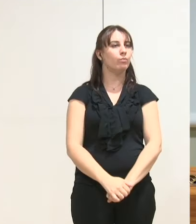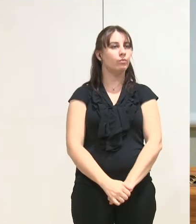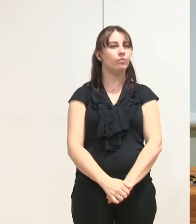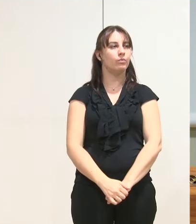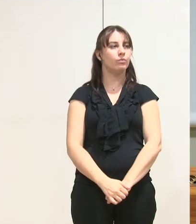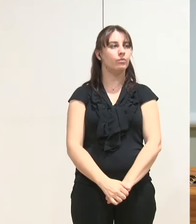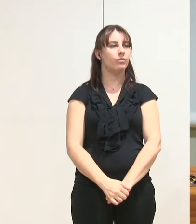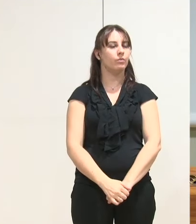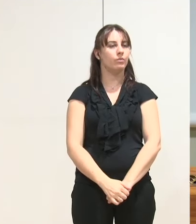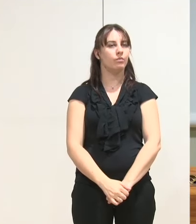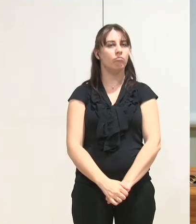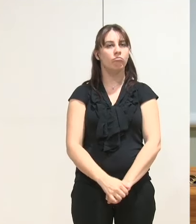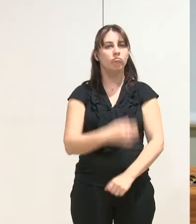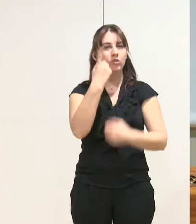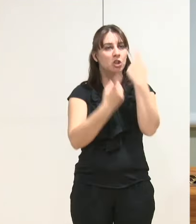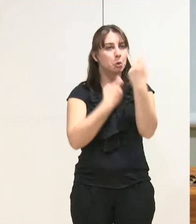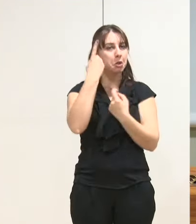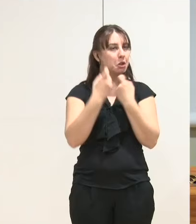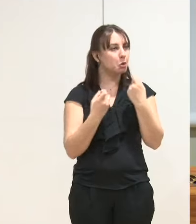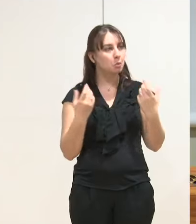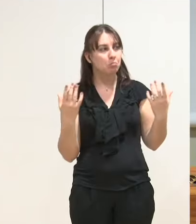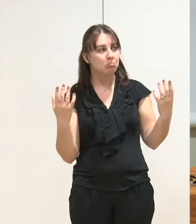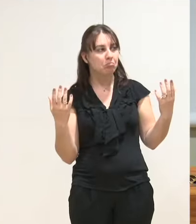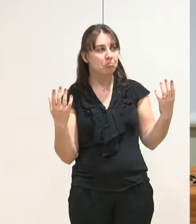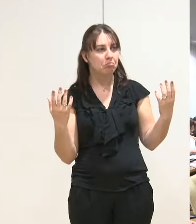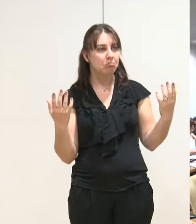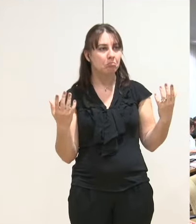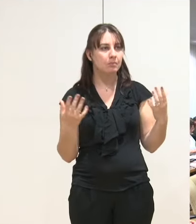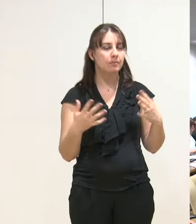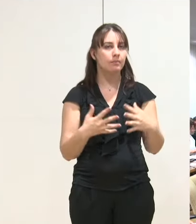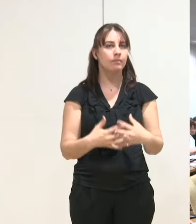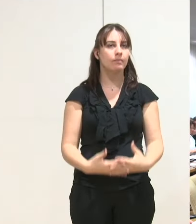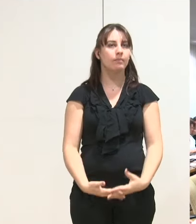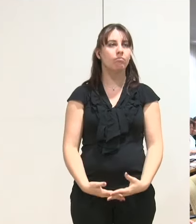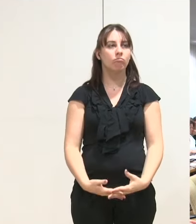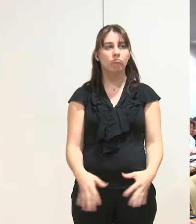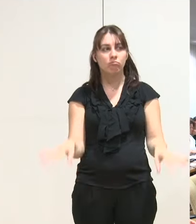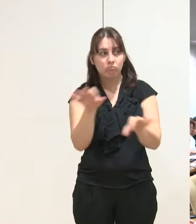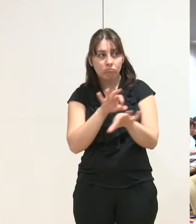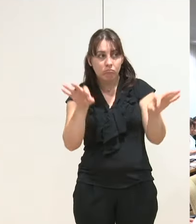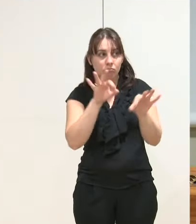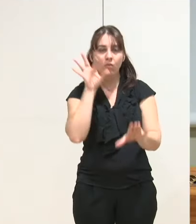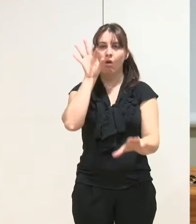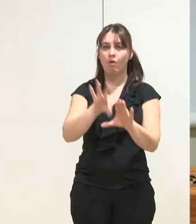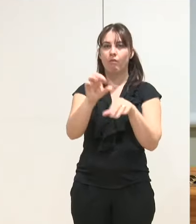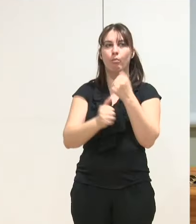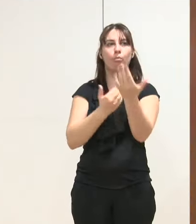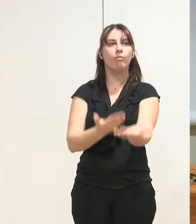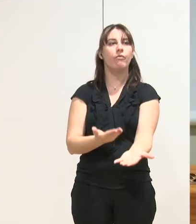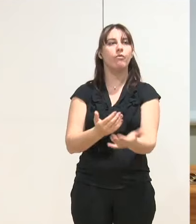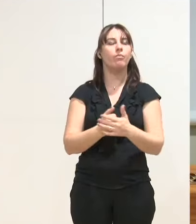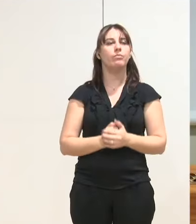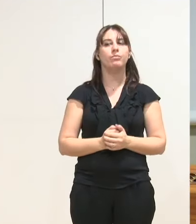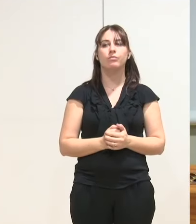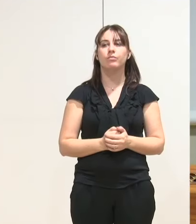locaux y a-t-il des questions non je mets au voie